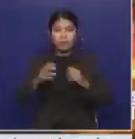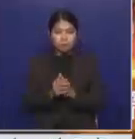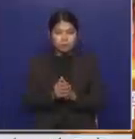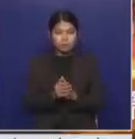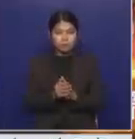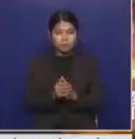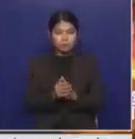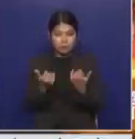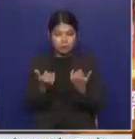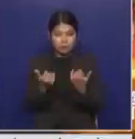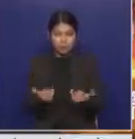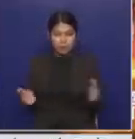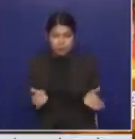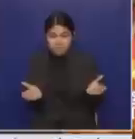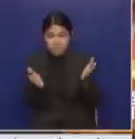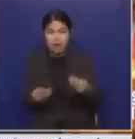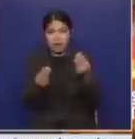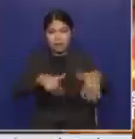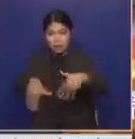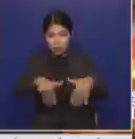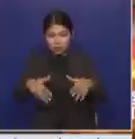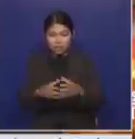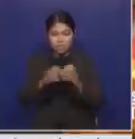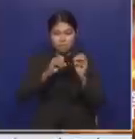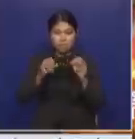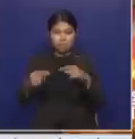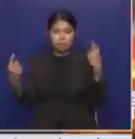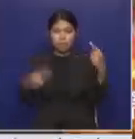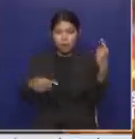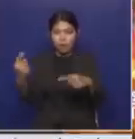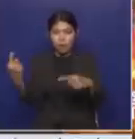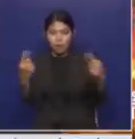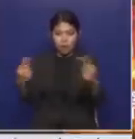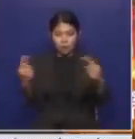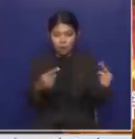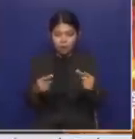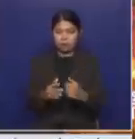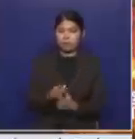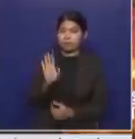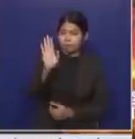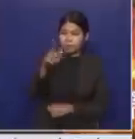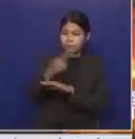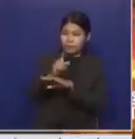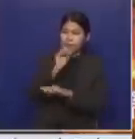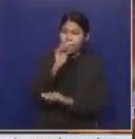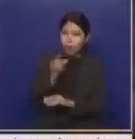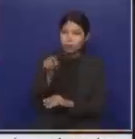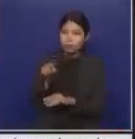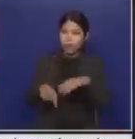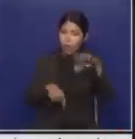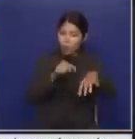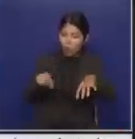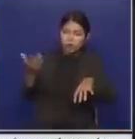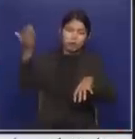ที่อ่อนไหวมายุยงปลุกปั่นให้ประชาชนเกิดความเกลียดชังกันจะเก็บพยามนะอย่าไปพาดพิงถึงองค์กร